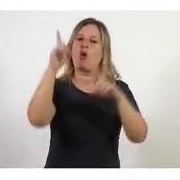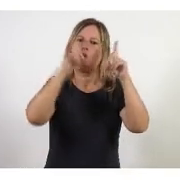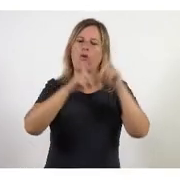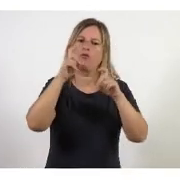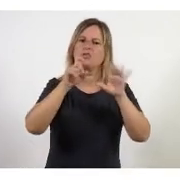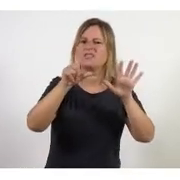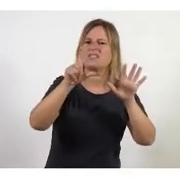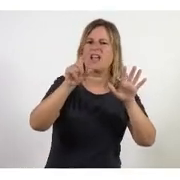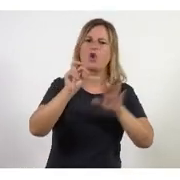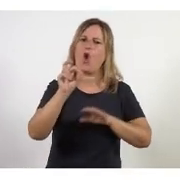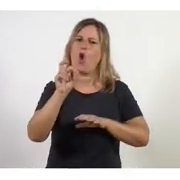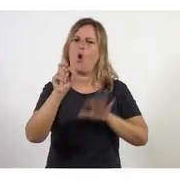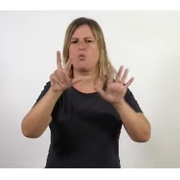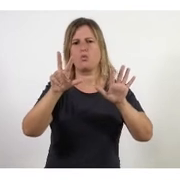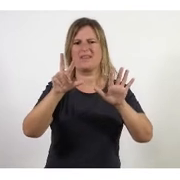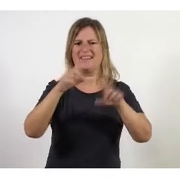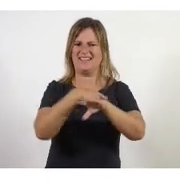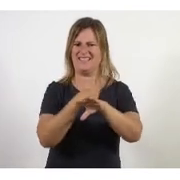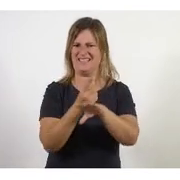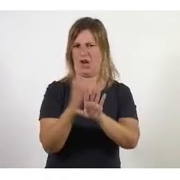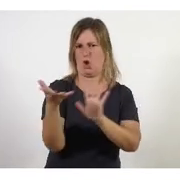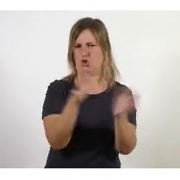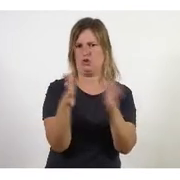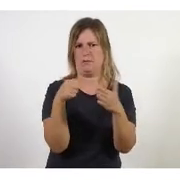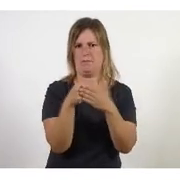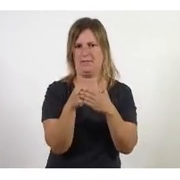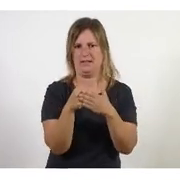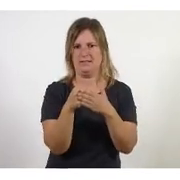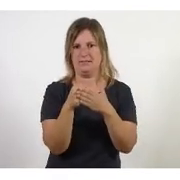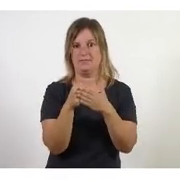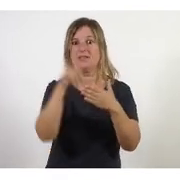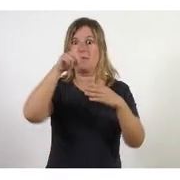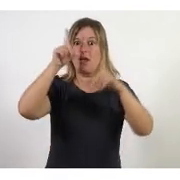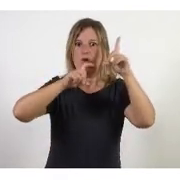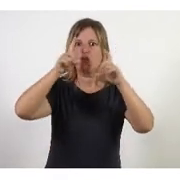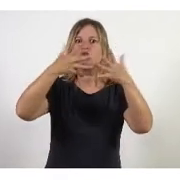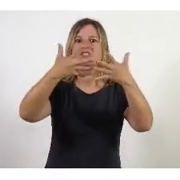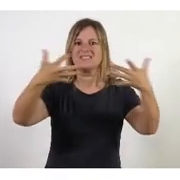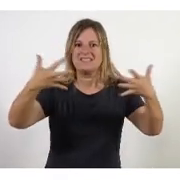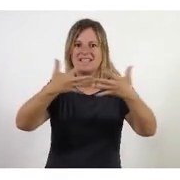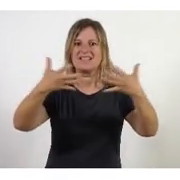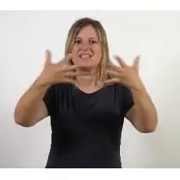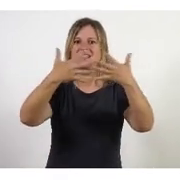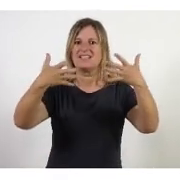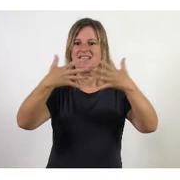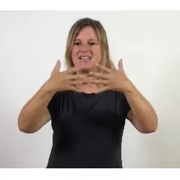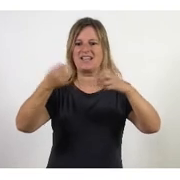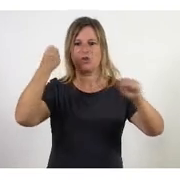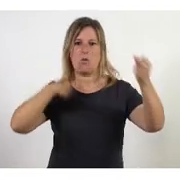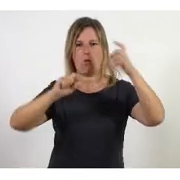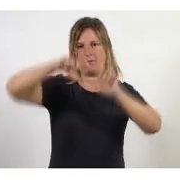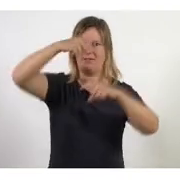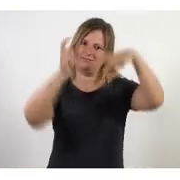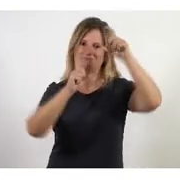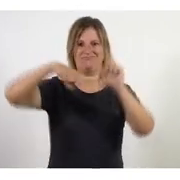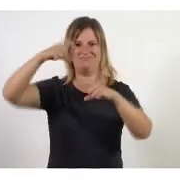uns 7-8 segons cadascuna i sobre les fotos col·loquem text. Text animat, virulat,